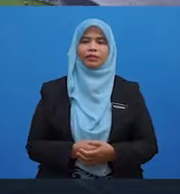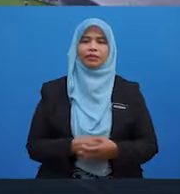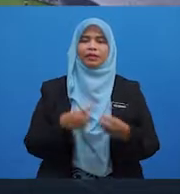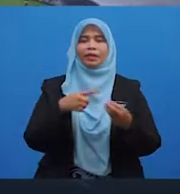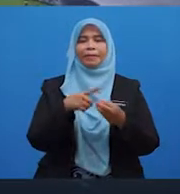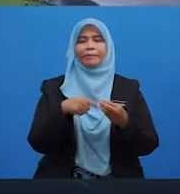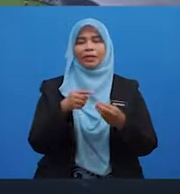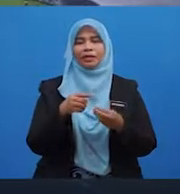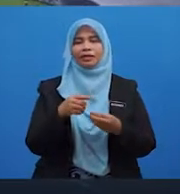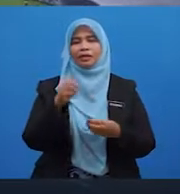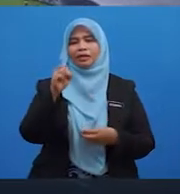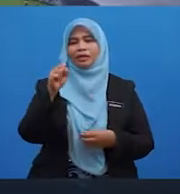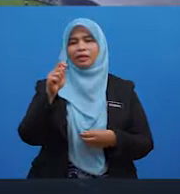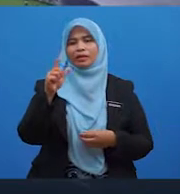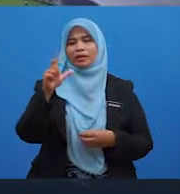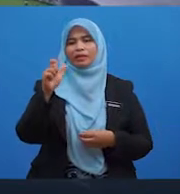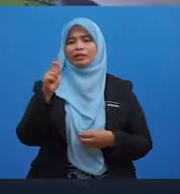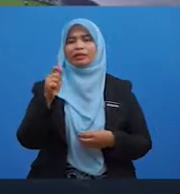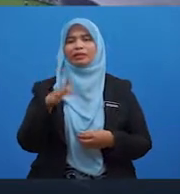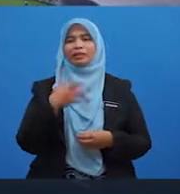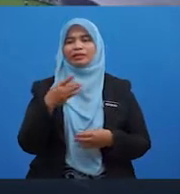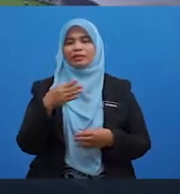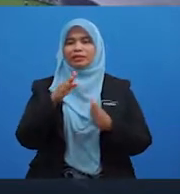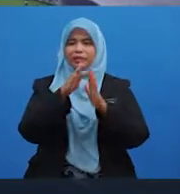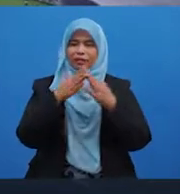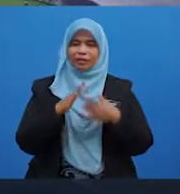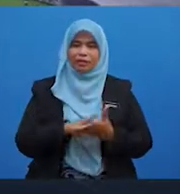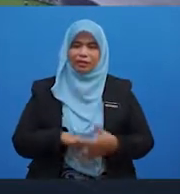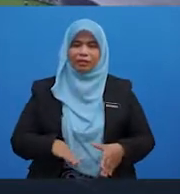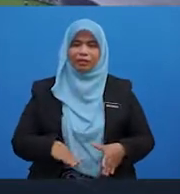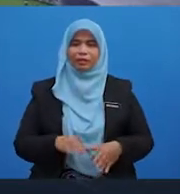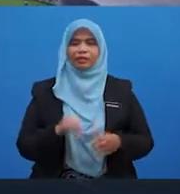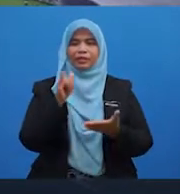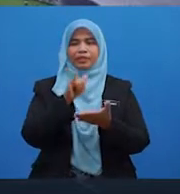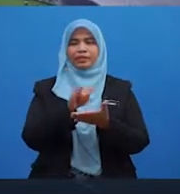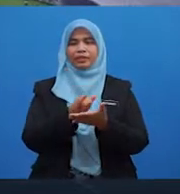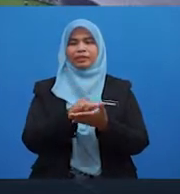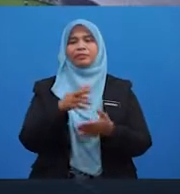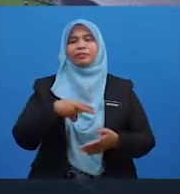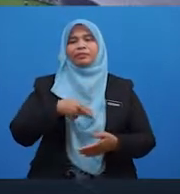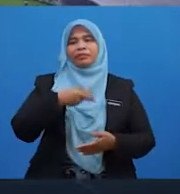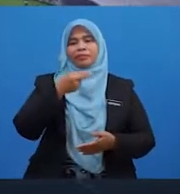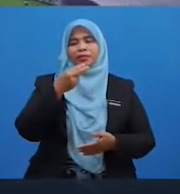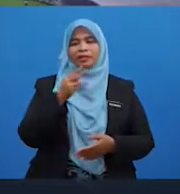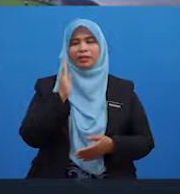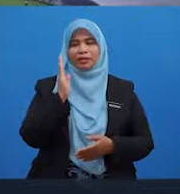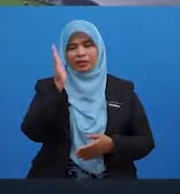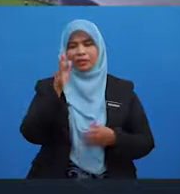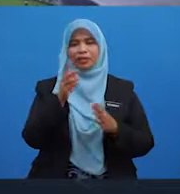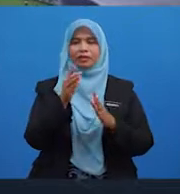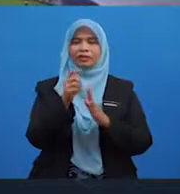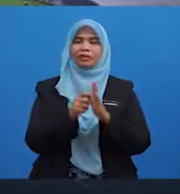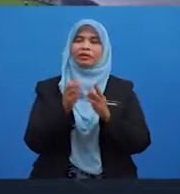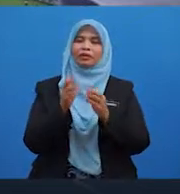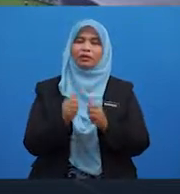Apabila atlet berasa tenang dan yakin, pernafasan akan berada dalam keadaan sangat teratur dan juga dalam